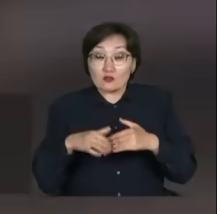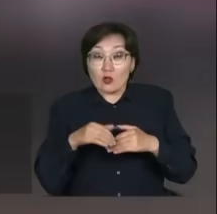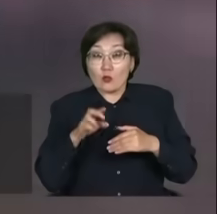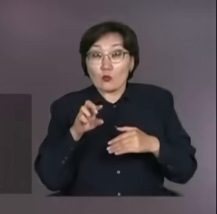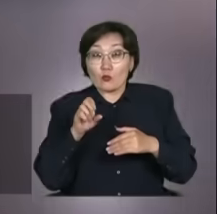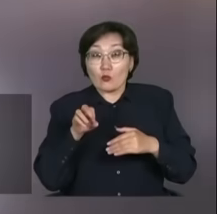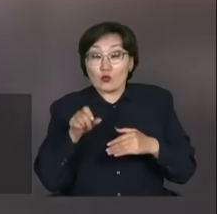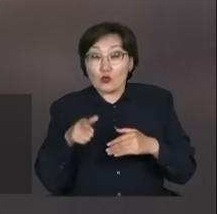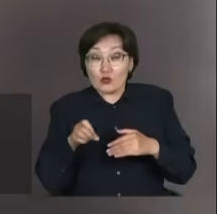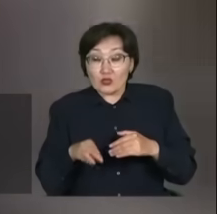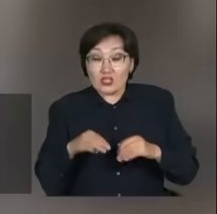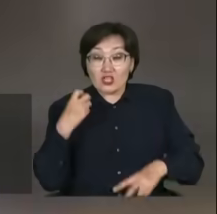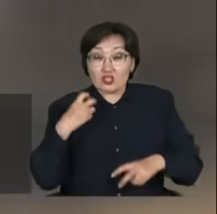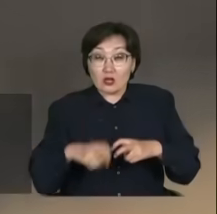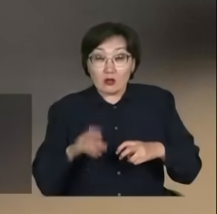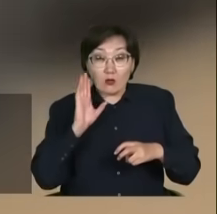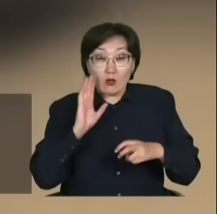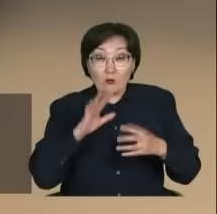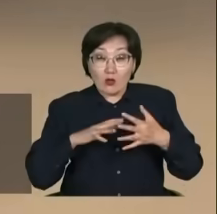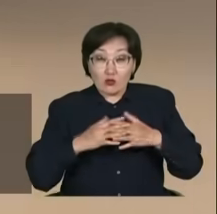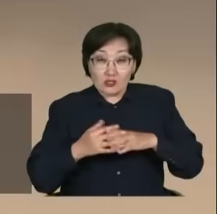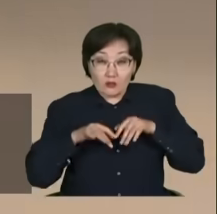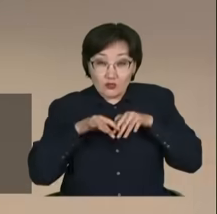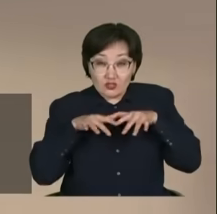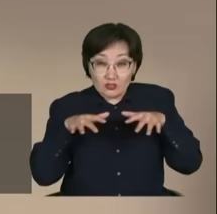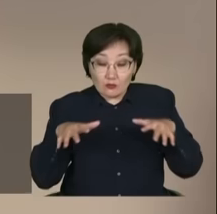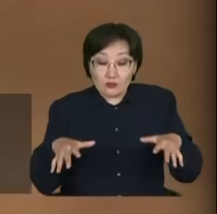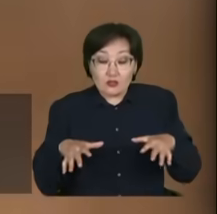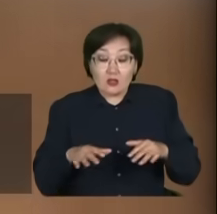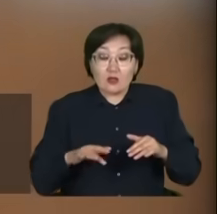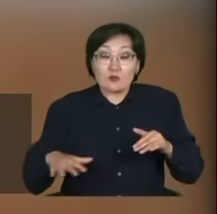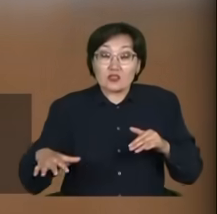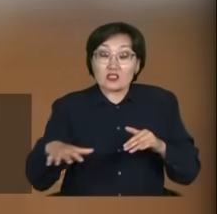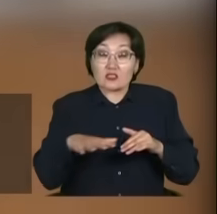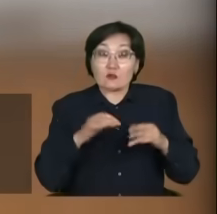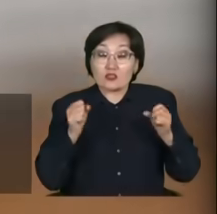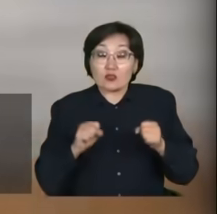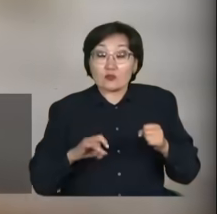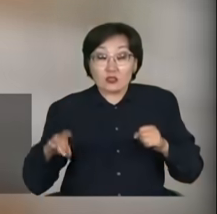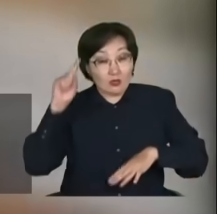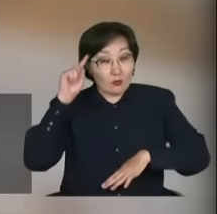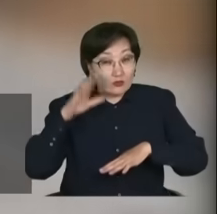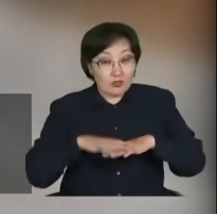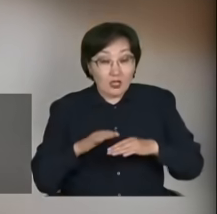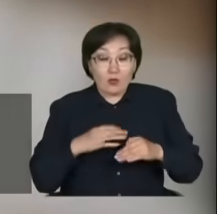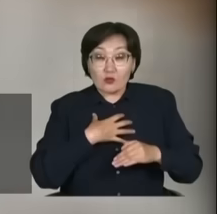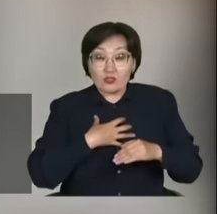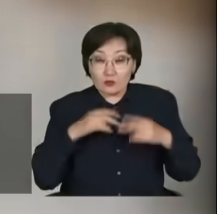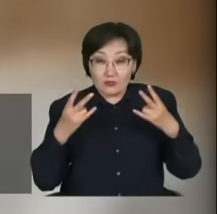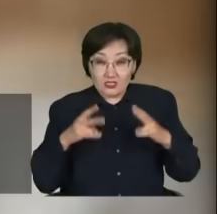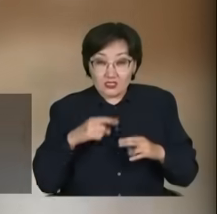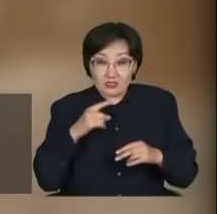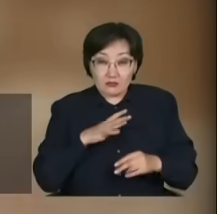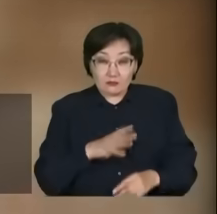жарылып, ауылды су басқан. Олар ескі құбыр жарылып, содан су жер көкке тарады дейді. Ал аудан әкімшілігі алаңдауға негіз жоқ